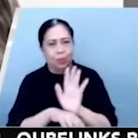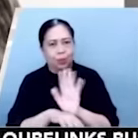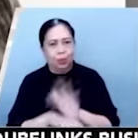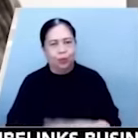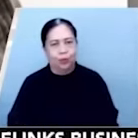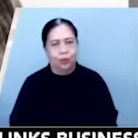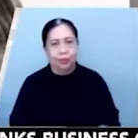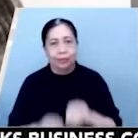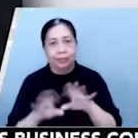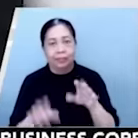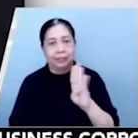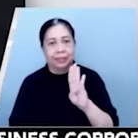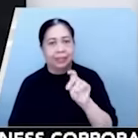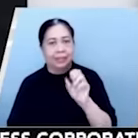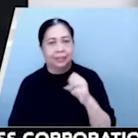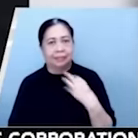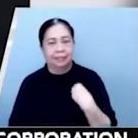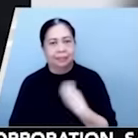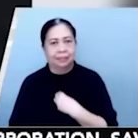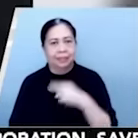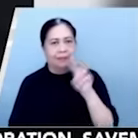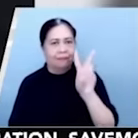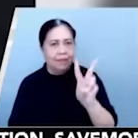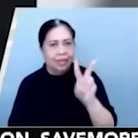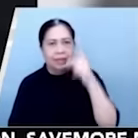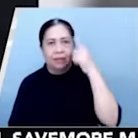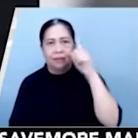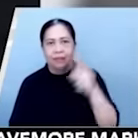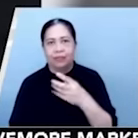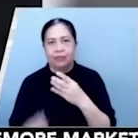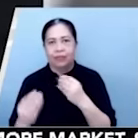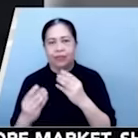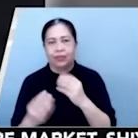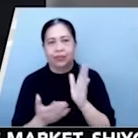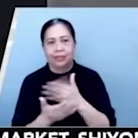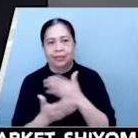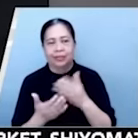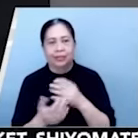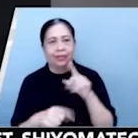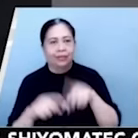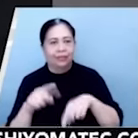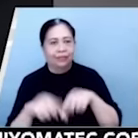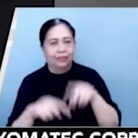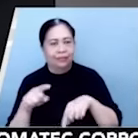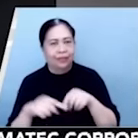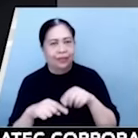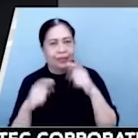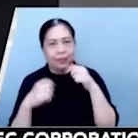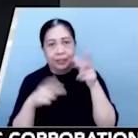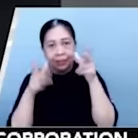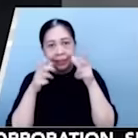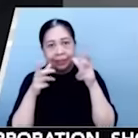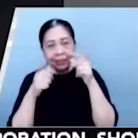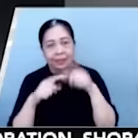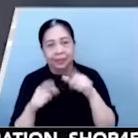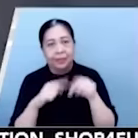ng BTS member na si V para sa kanyang upcoming single na Friends na mapapakinggan na sa March